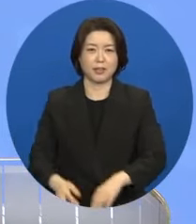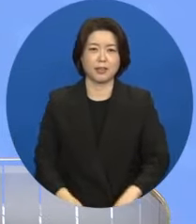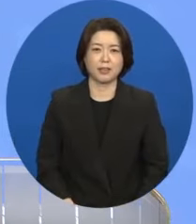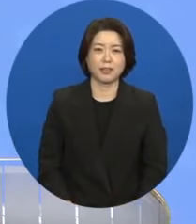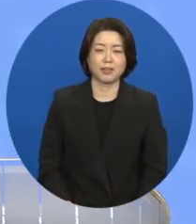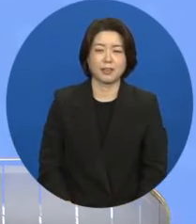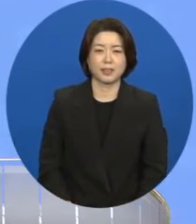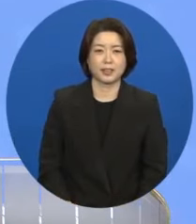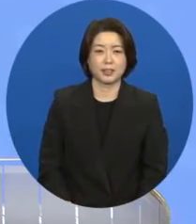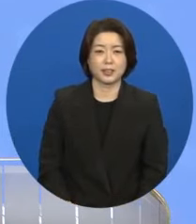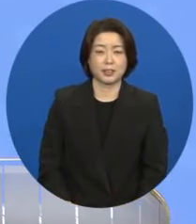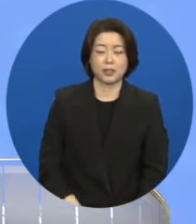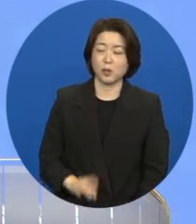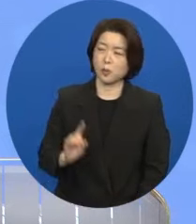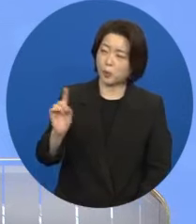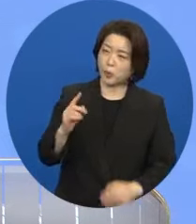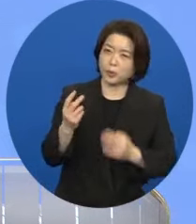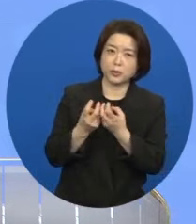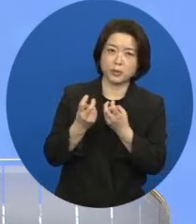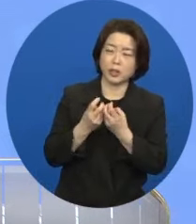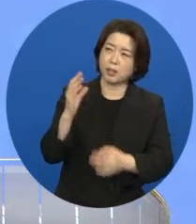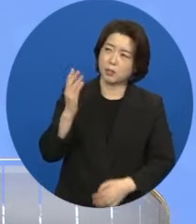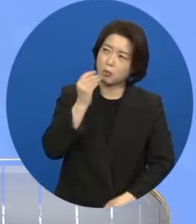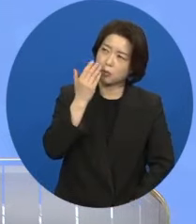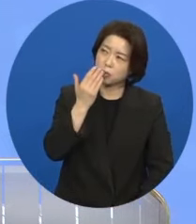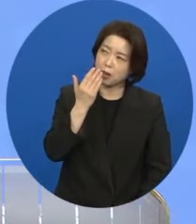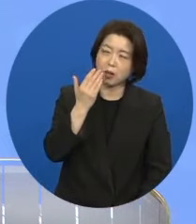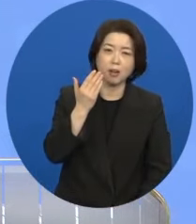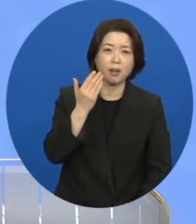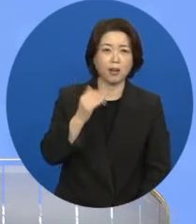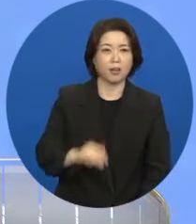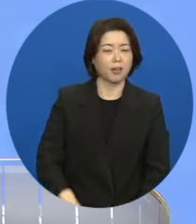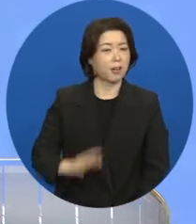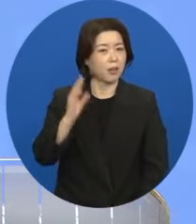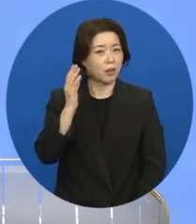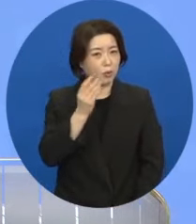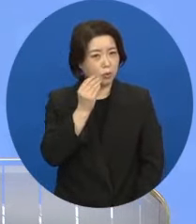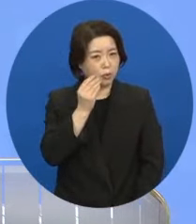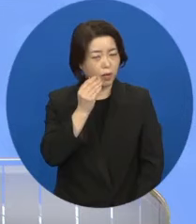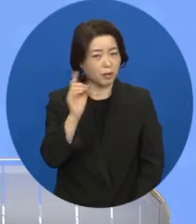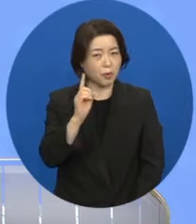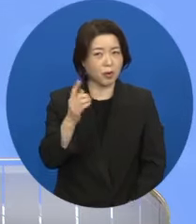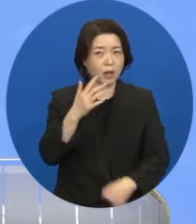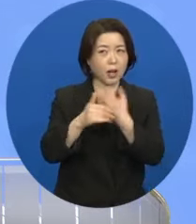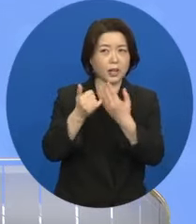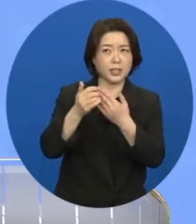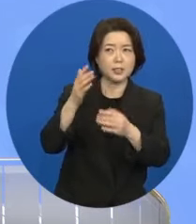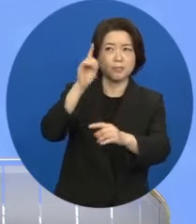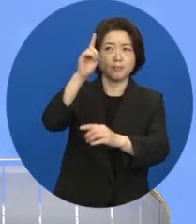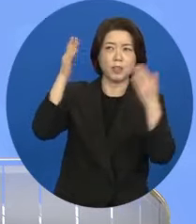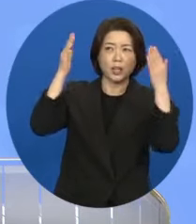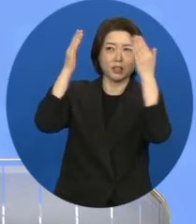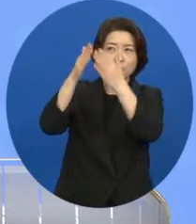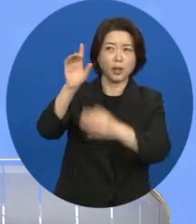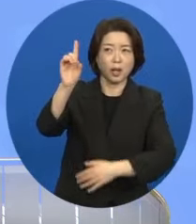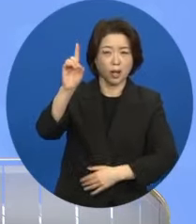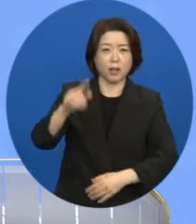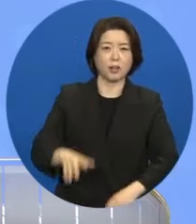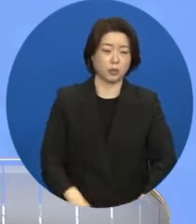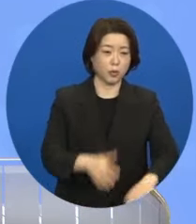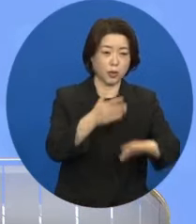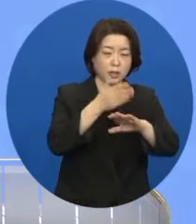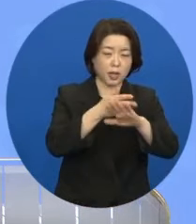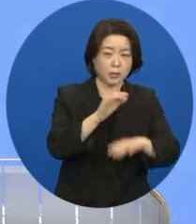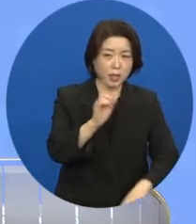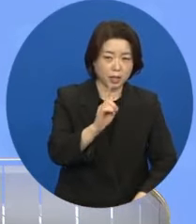그래서 어떻게 거룩할 수 있을까 여러분 할 수 있 하나님을 바라보는 거라고 그랬잖아요 싱글 포스라고 그랬잖아요 우리가 감사할 때